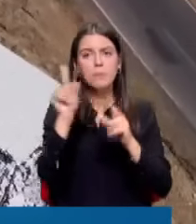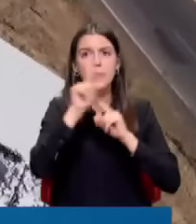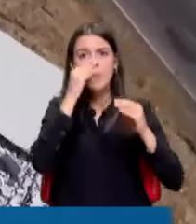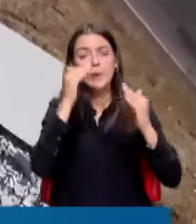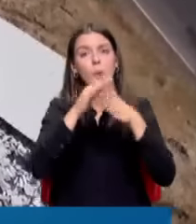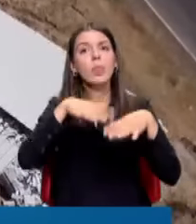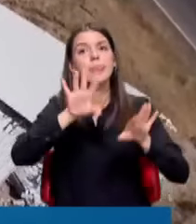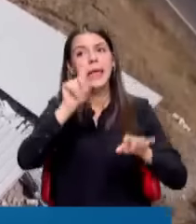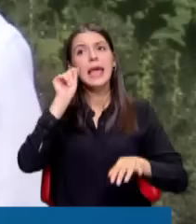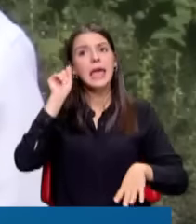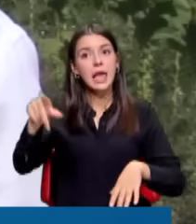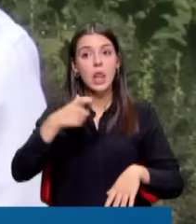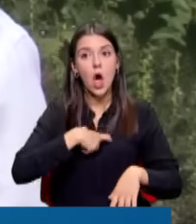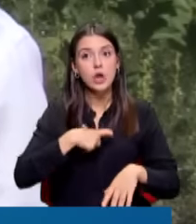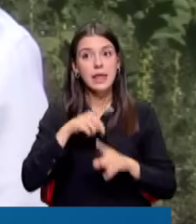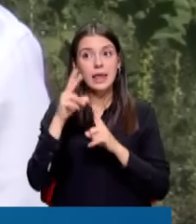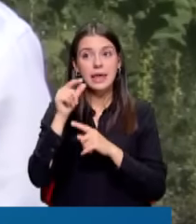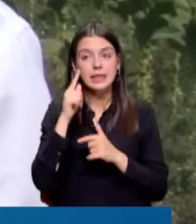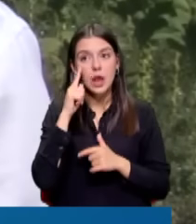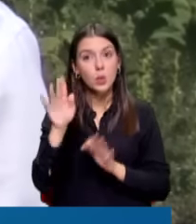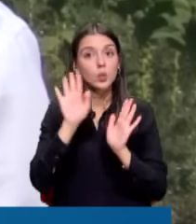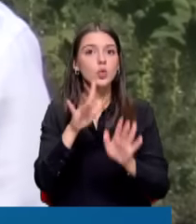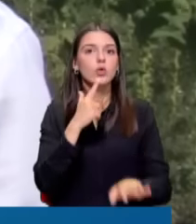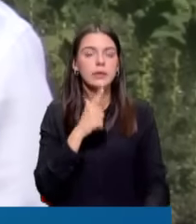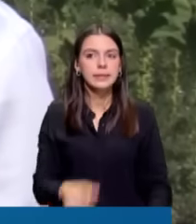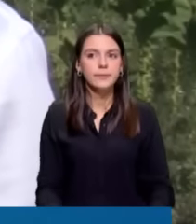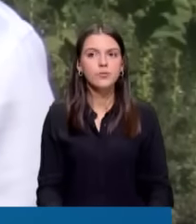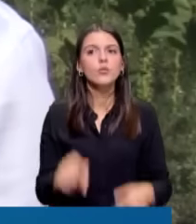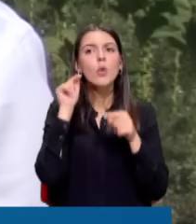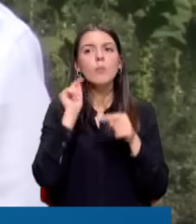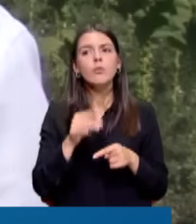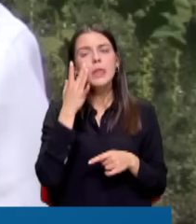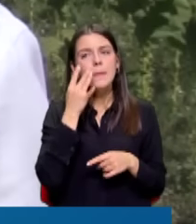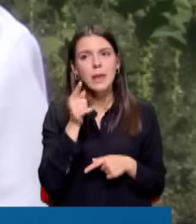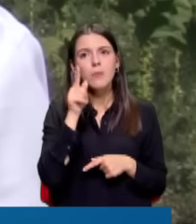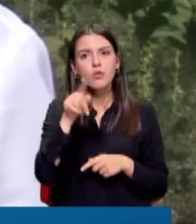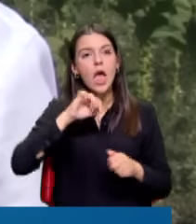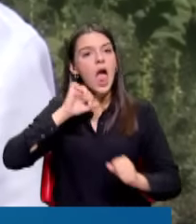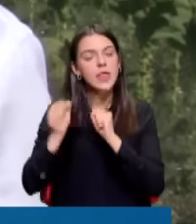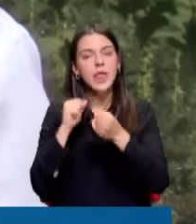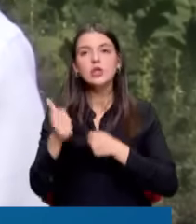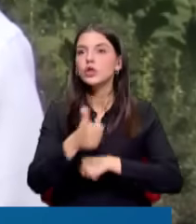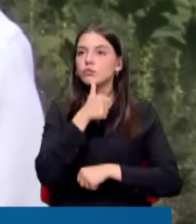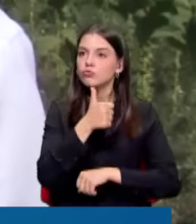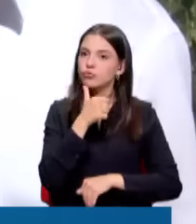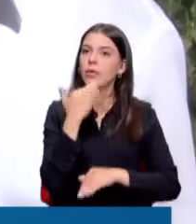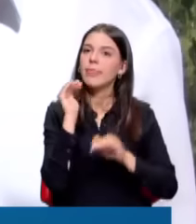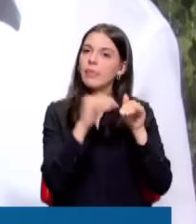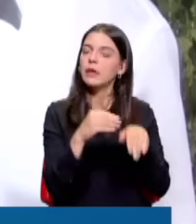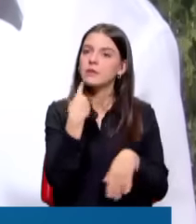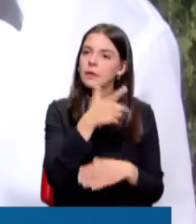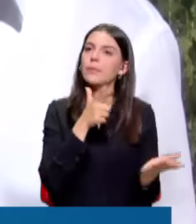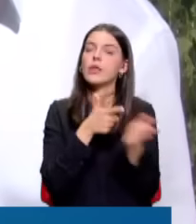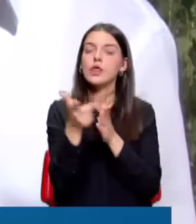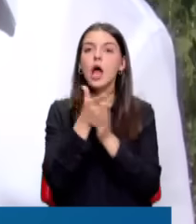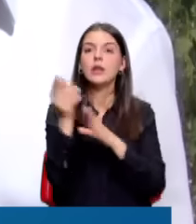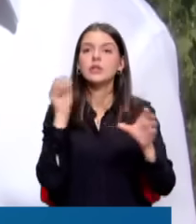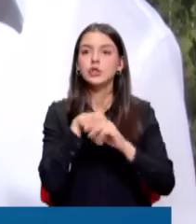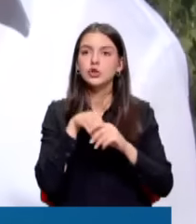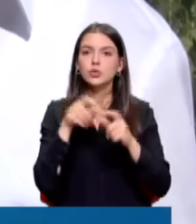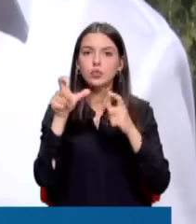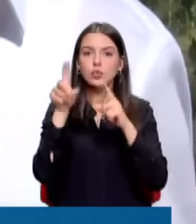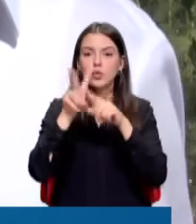özel idaresi dur dedi. Bugüne kadar belki belirli şekillerde işte bunların enerjileri, suları tedarik edilmiş. Tarlası için